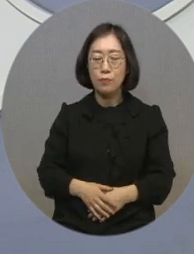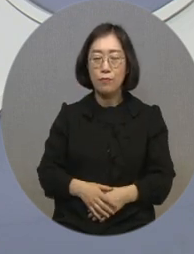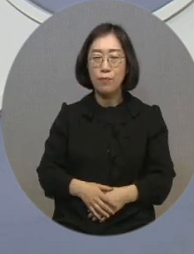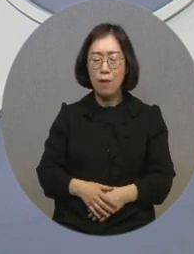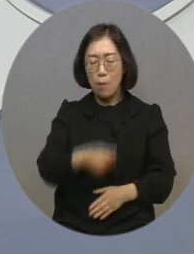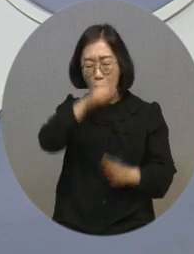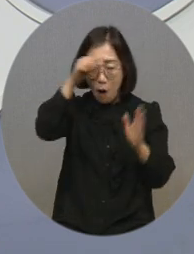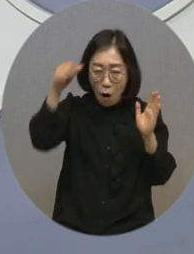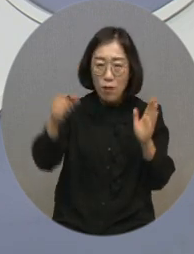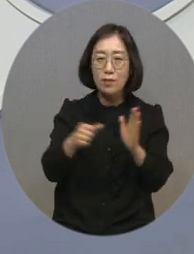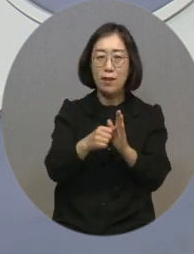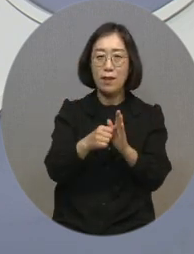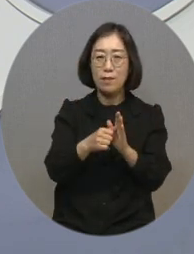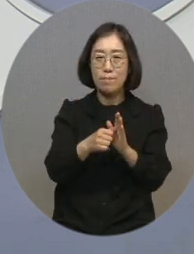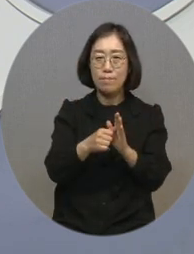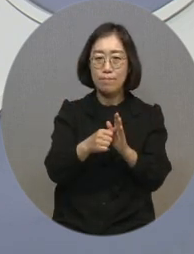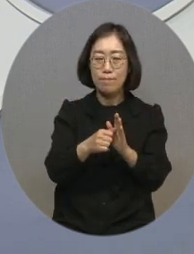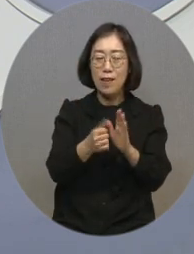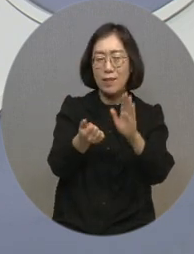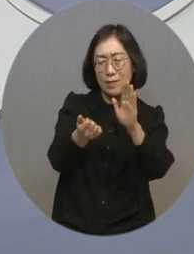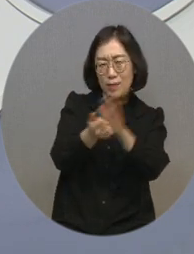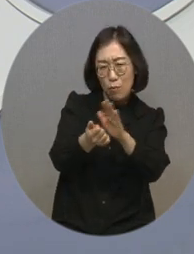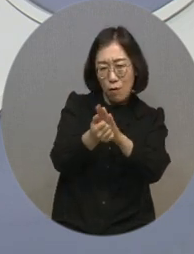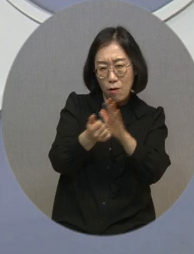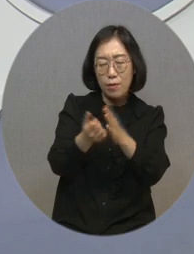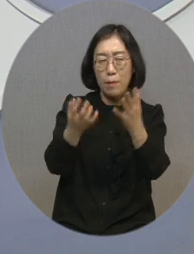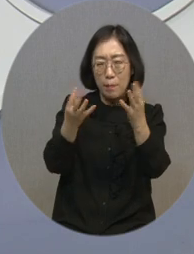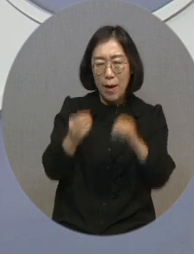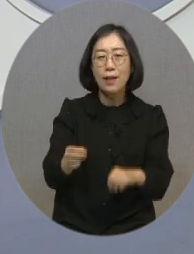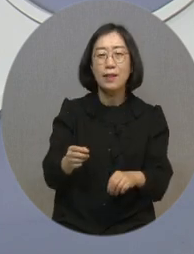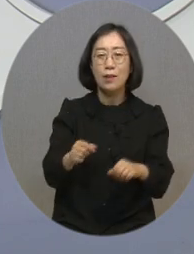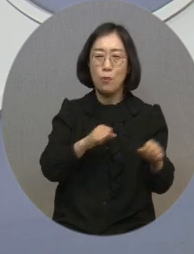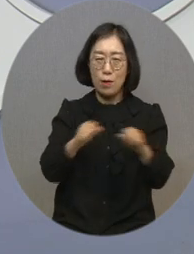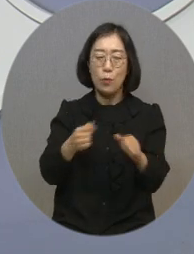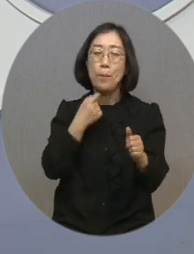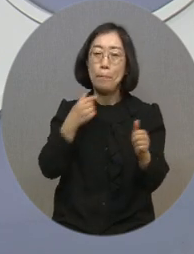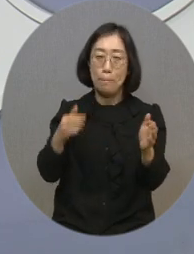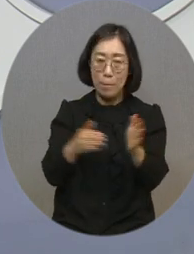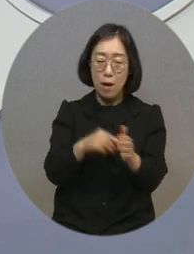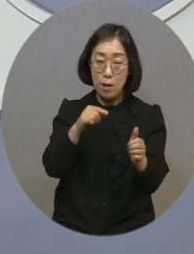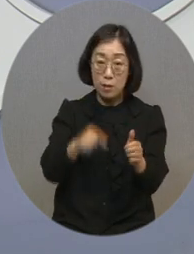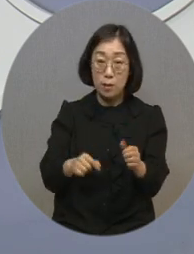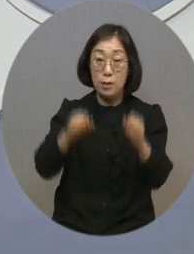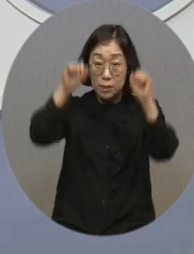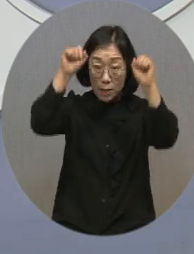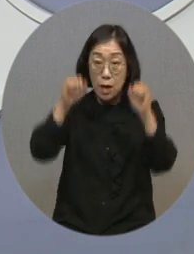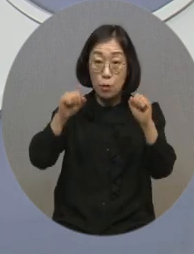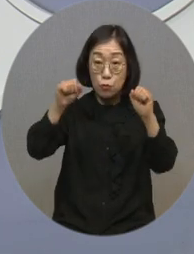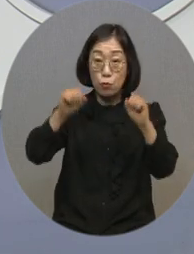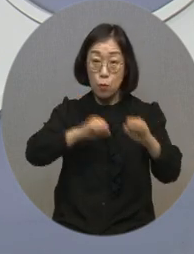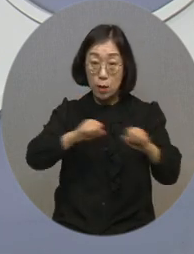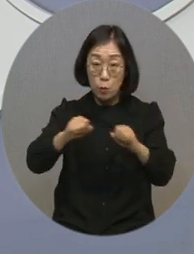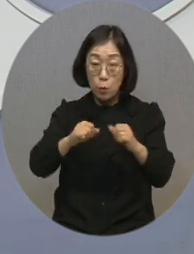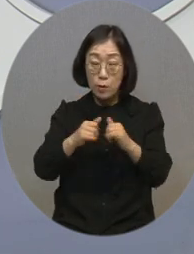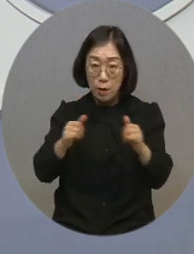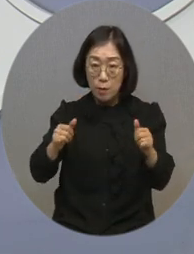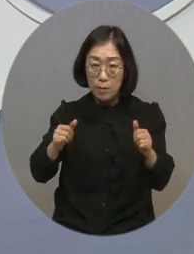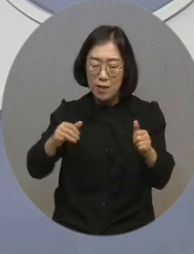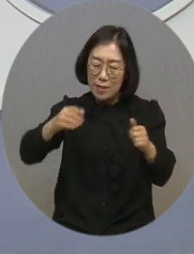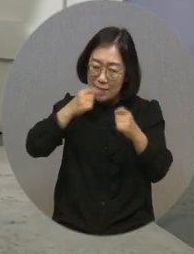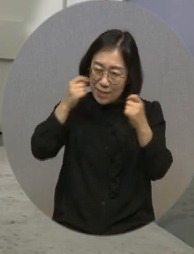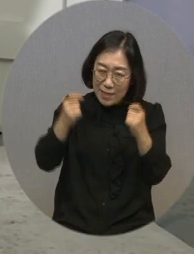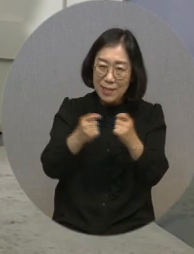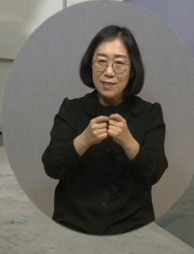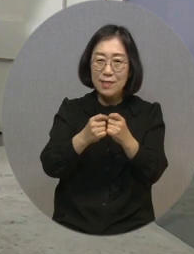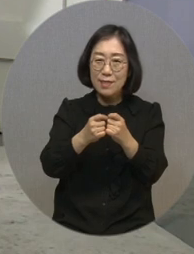거의 평생을 이제 스포츠인으로 살게 돼서 아마 그래서 이제 그 체육인들이 많이 이제 따르고 좋아했던 것